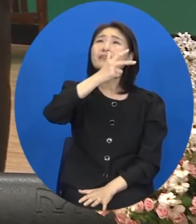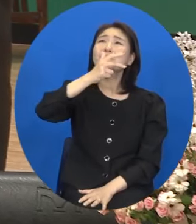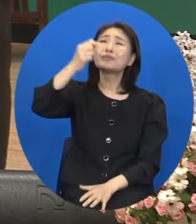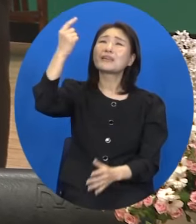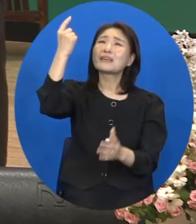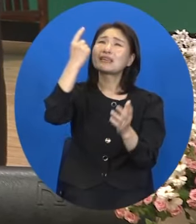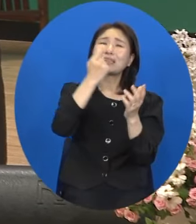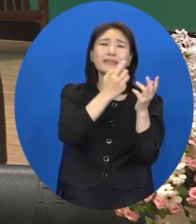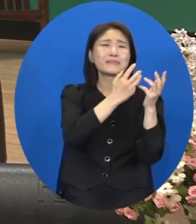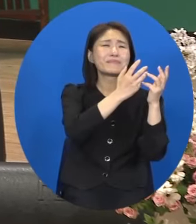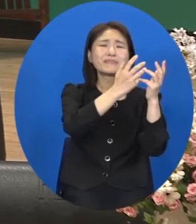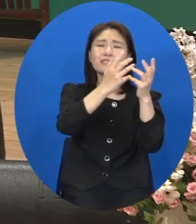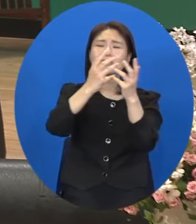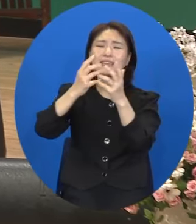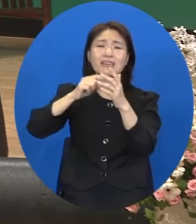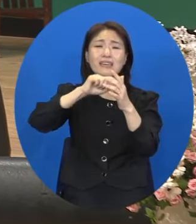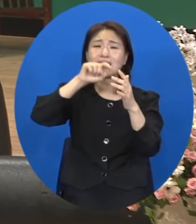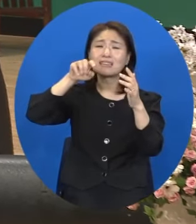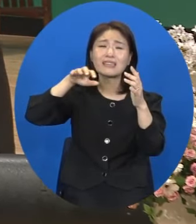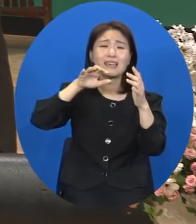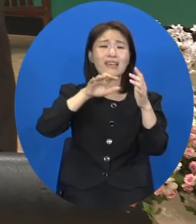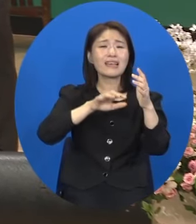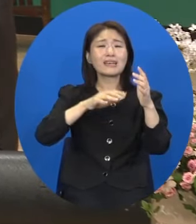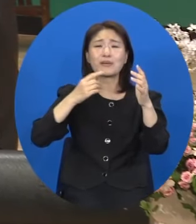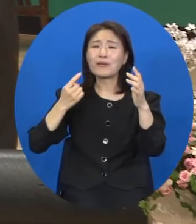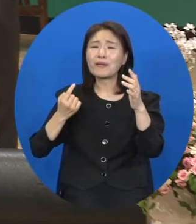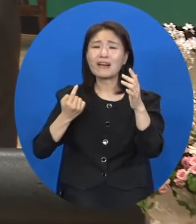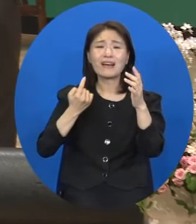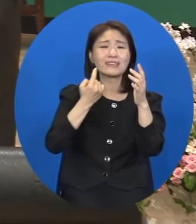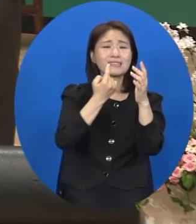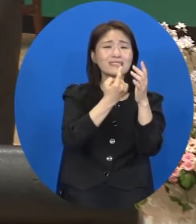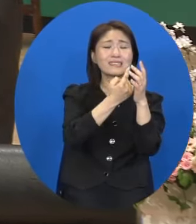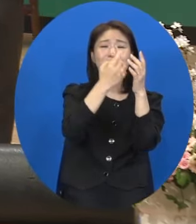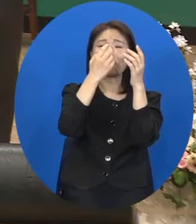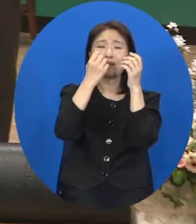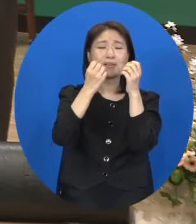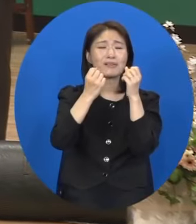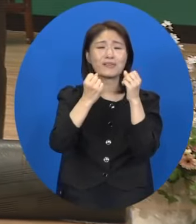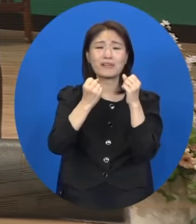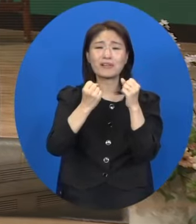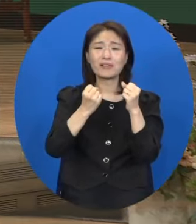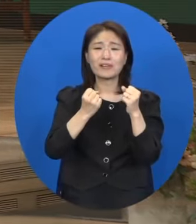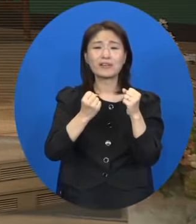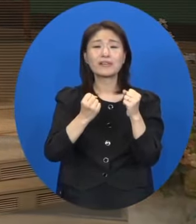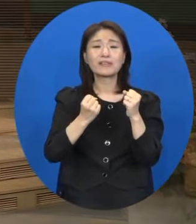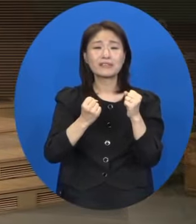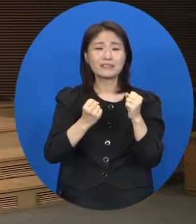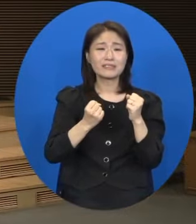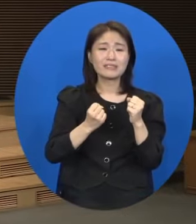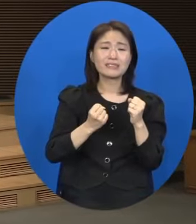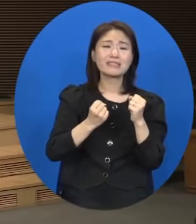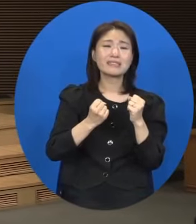것 주의 임재 안에 거하는